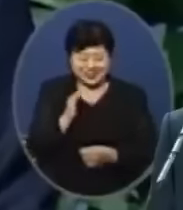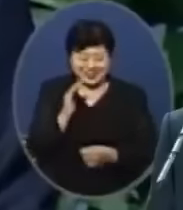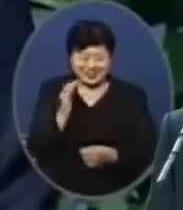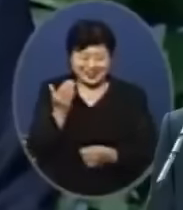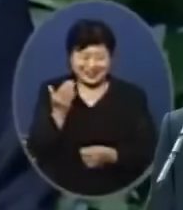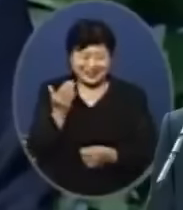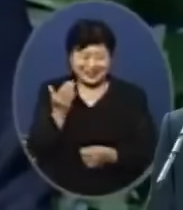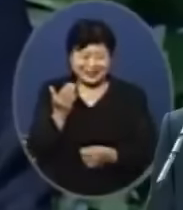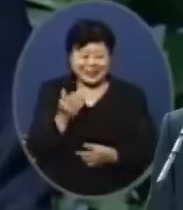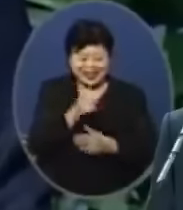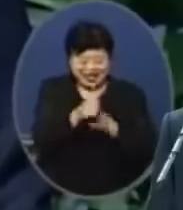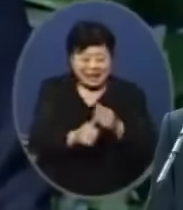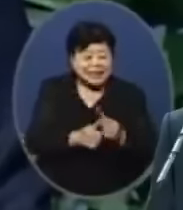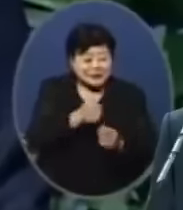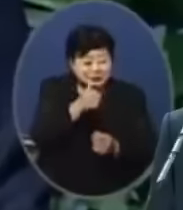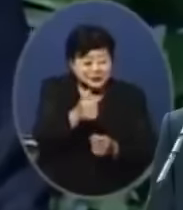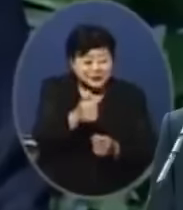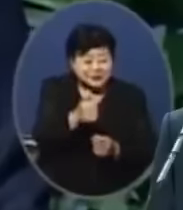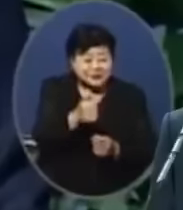것입니다. 하나님은